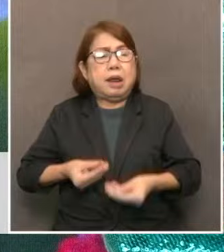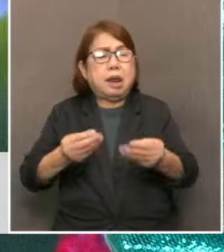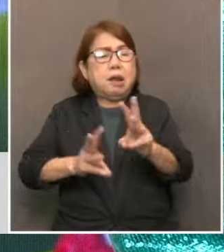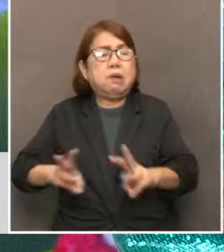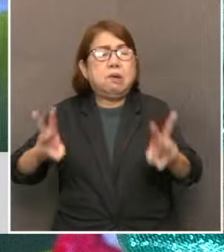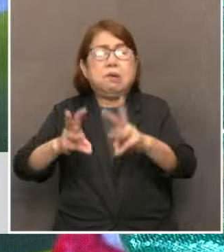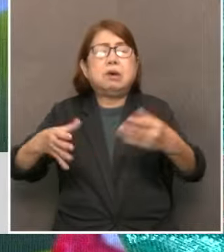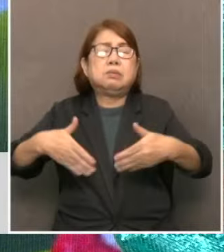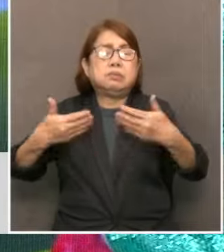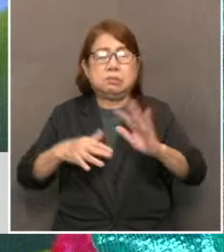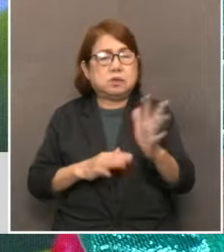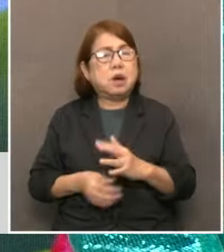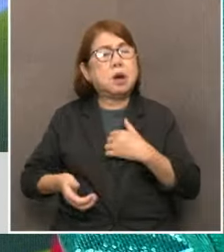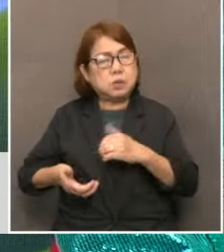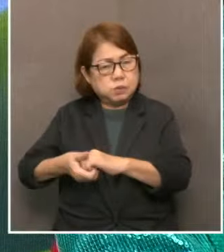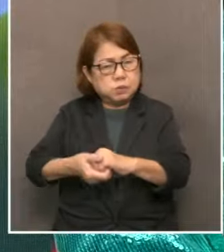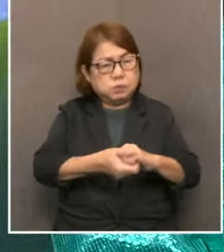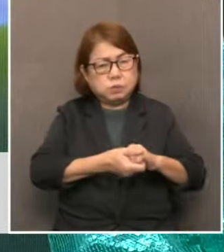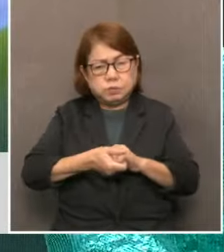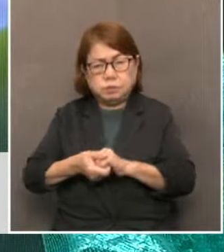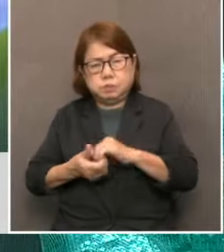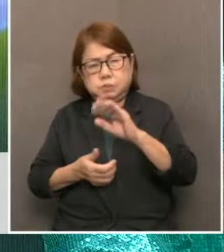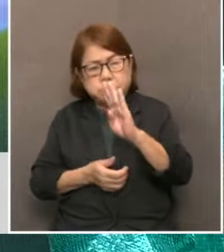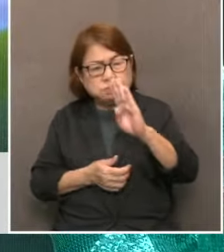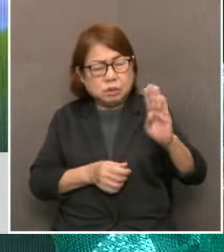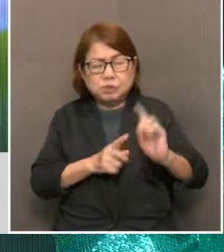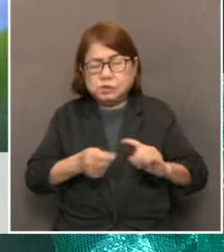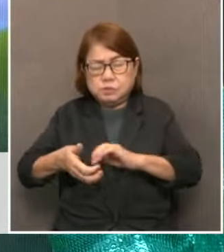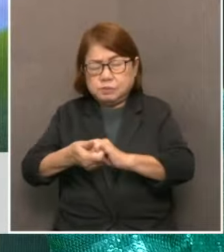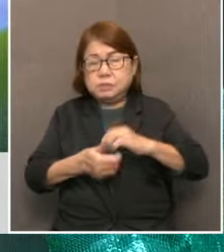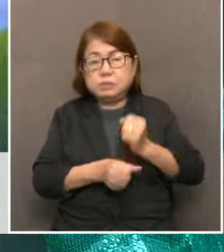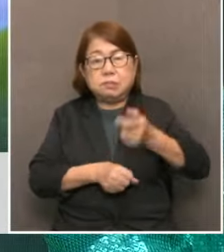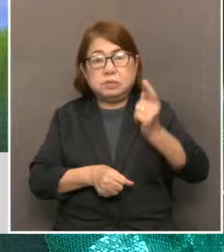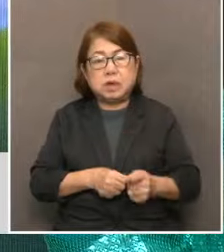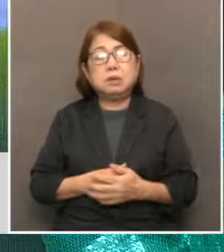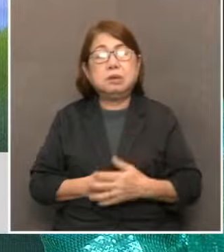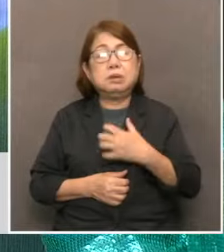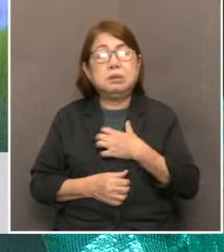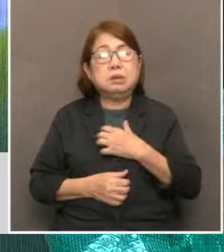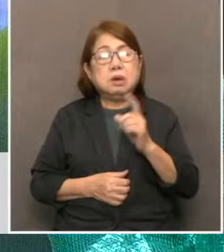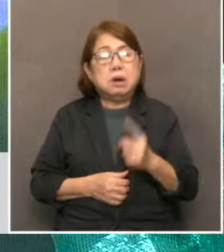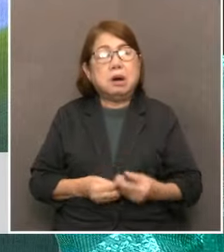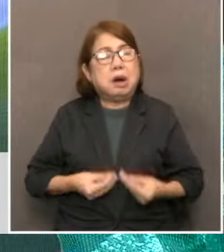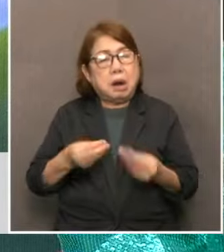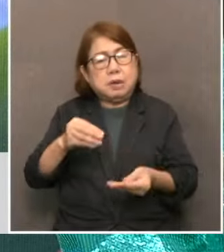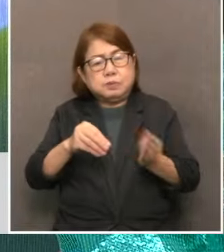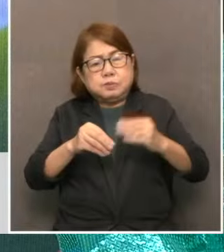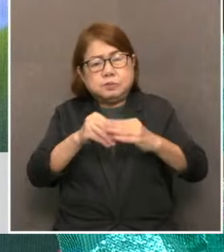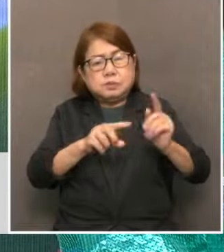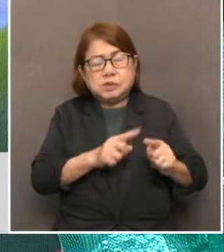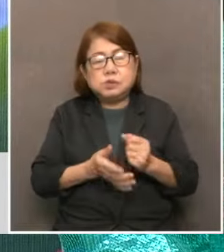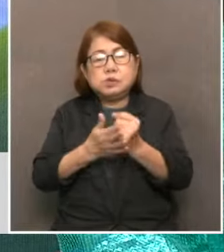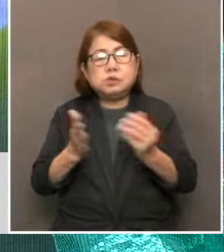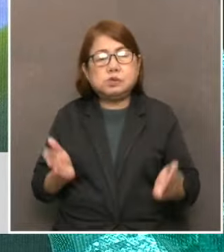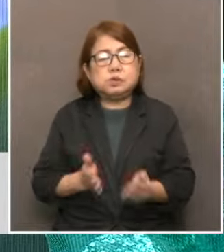เราคือเราอยากจะจับมือร่วมไปกับ communityนี้อย่างจริงจังนะคะแล้วก็เราตั้งใจในการใส่เอเมนต่างๆที่เป็นเรื่องราวเดียวกันสนับสนุนใน